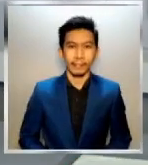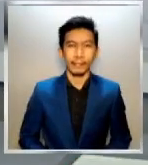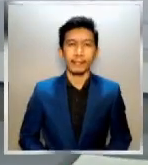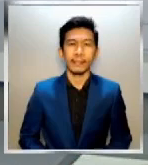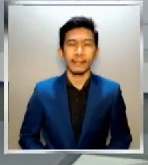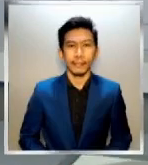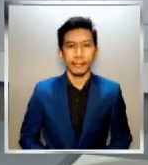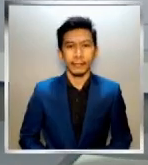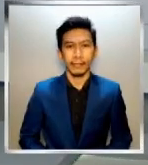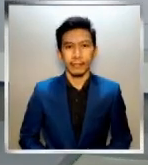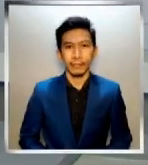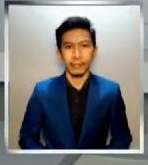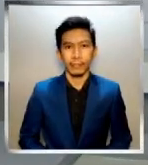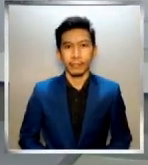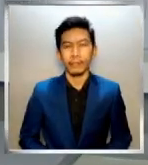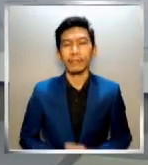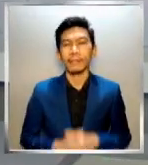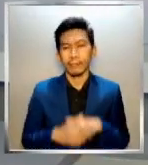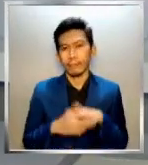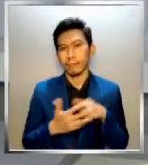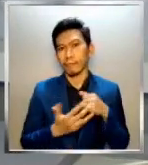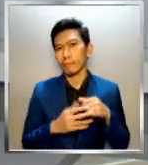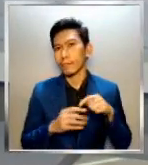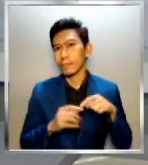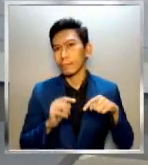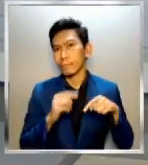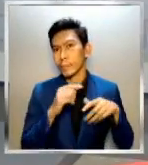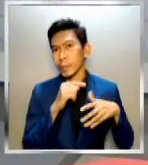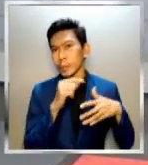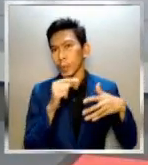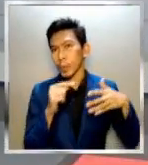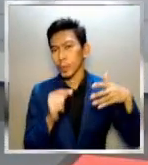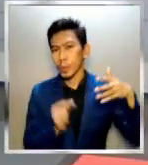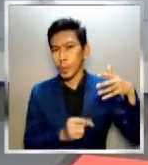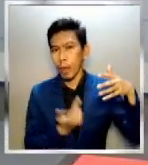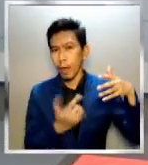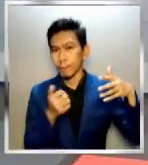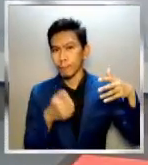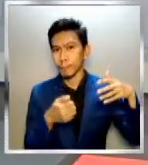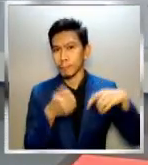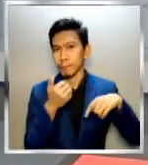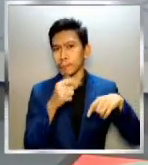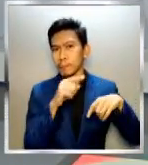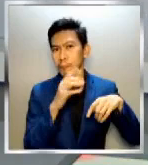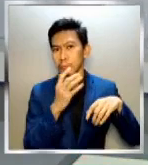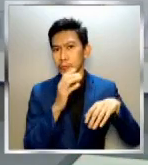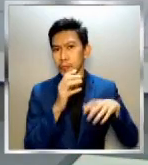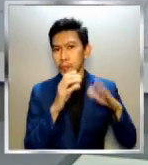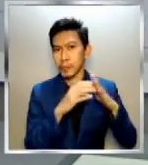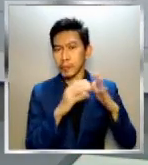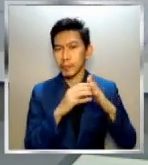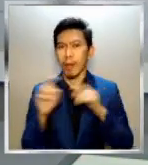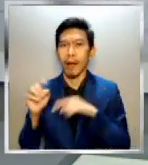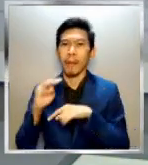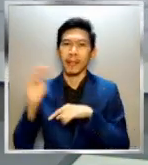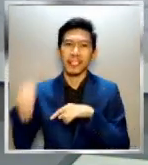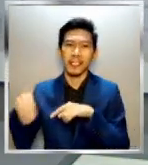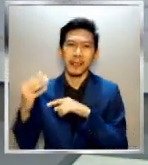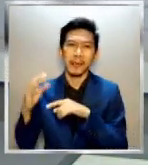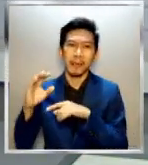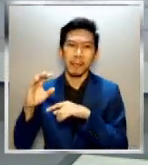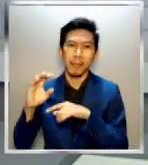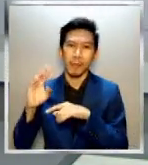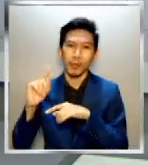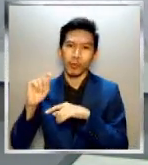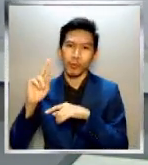Pasok sa listahan ng 50 champion cities ang lungsod ng Maynila at Butuan na uusad sa final stage